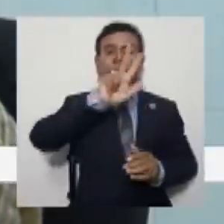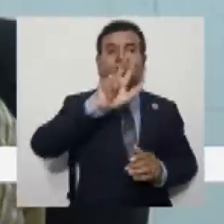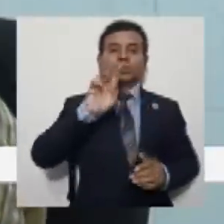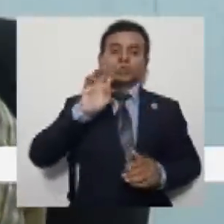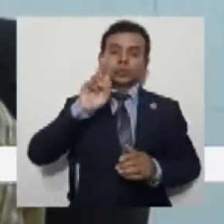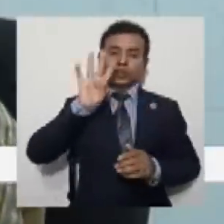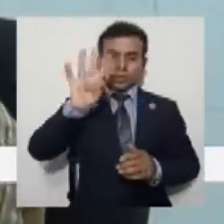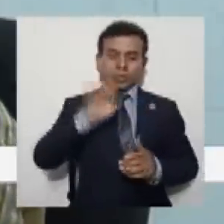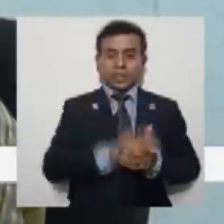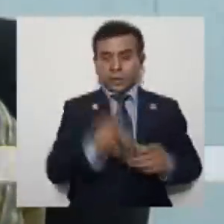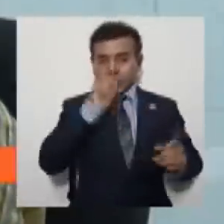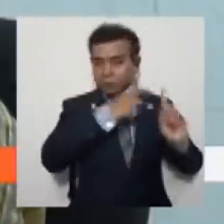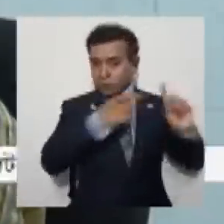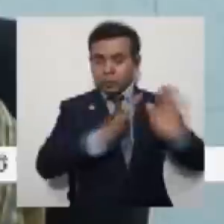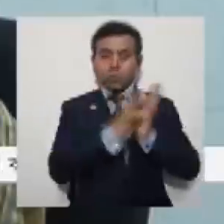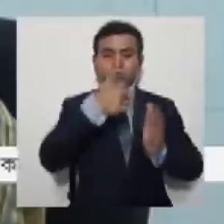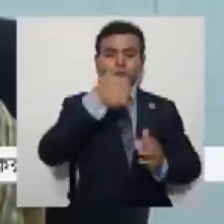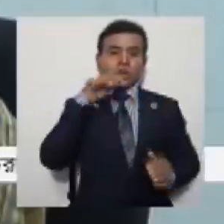6,73,501 জনকে স্ক্রিন করা হয়েছে।